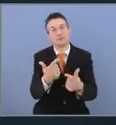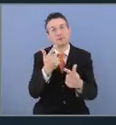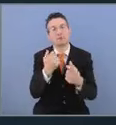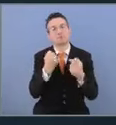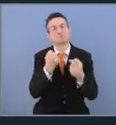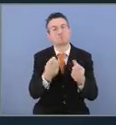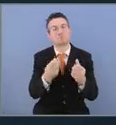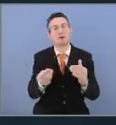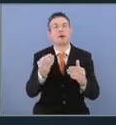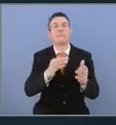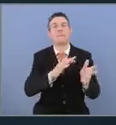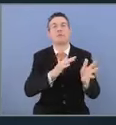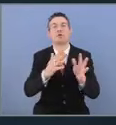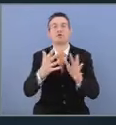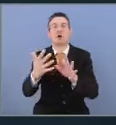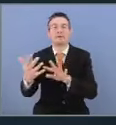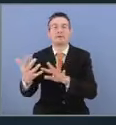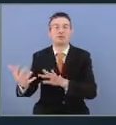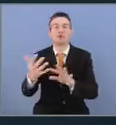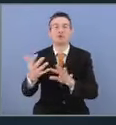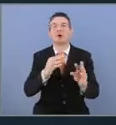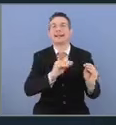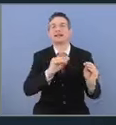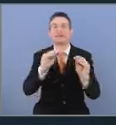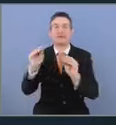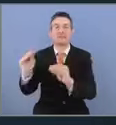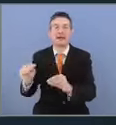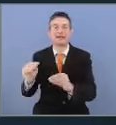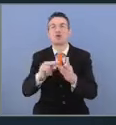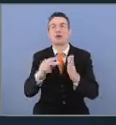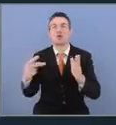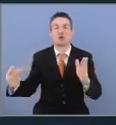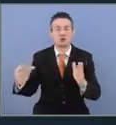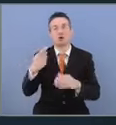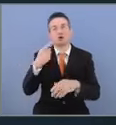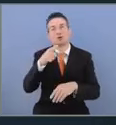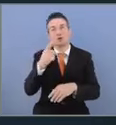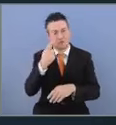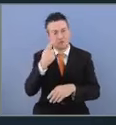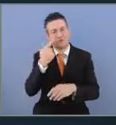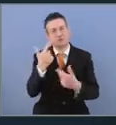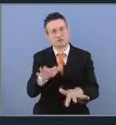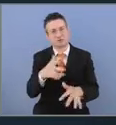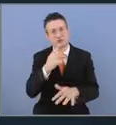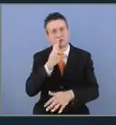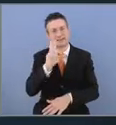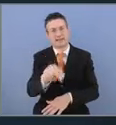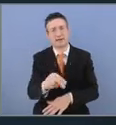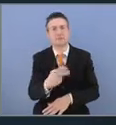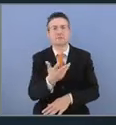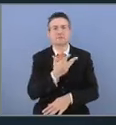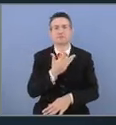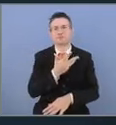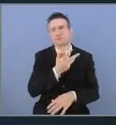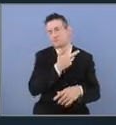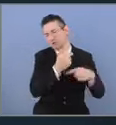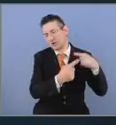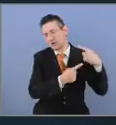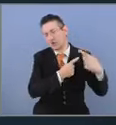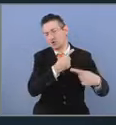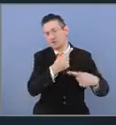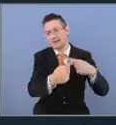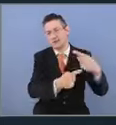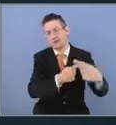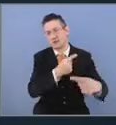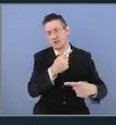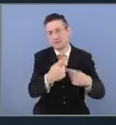che riescono ad aggredire il tema che avete anche voi sottolineato di un certo conservatorismo che c'è nel settore